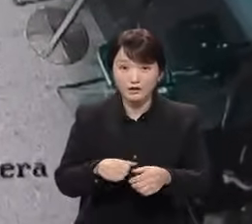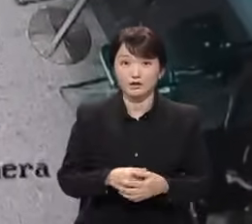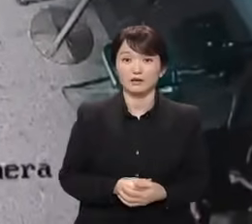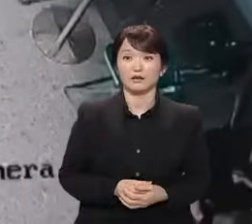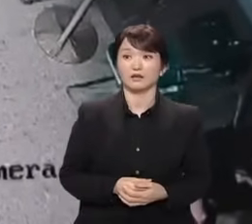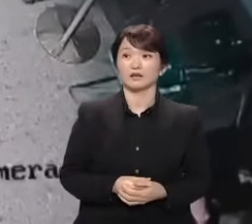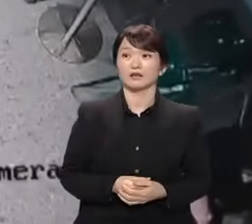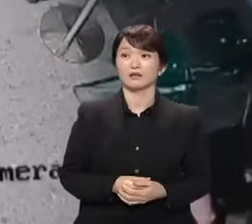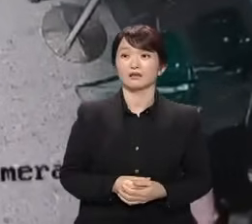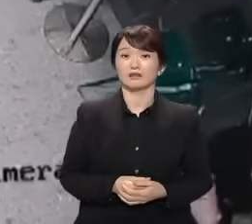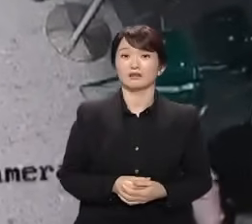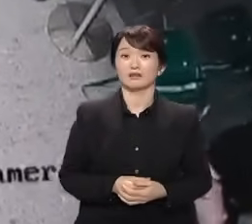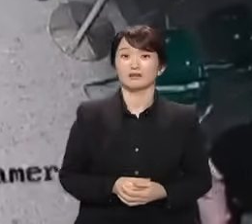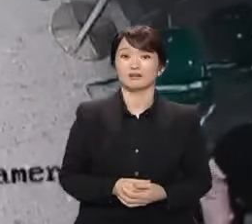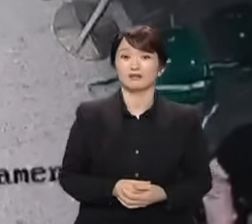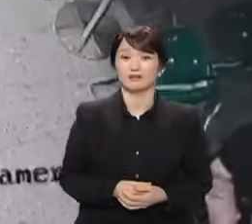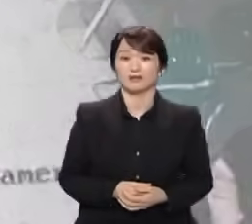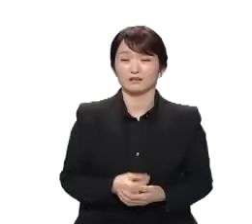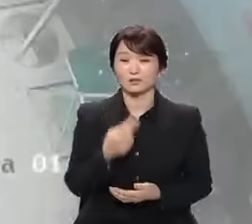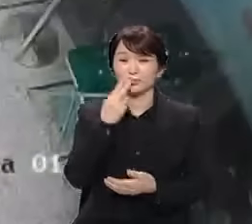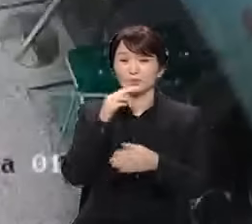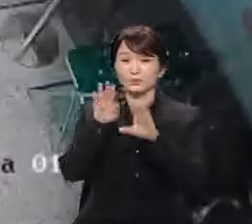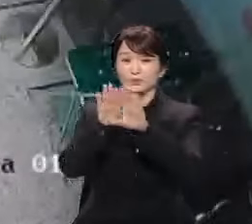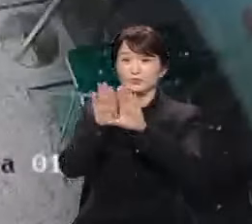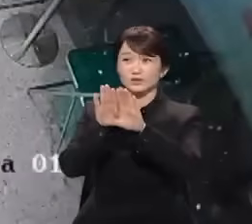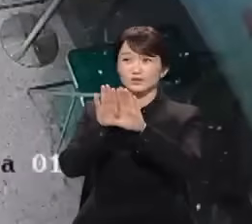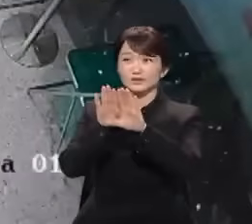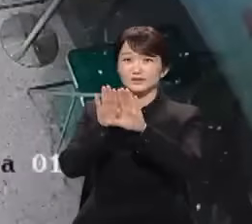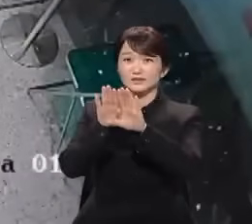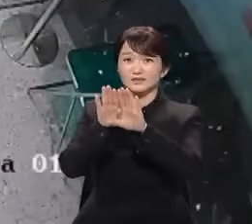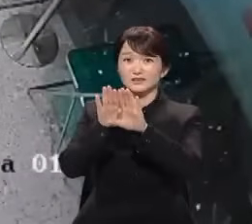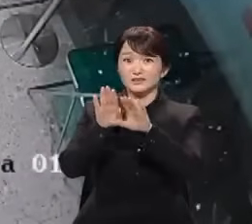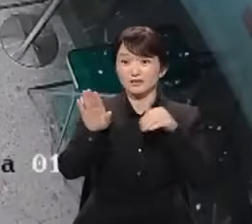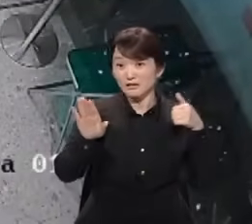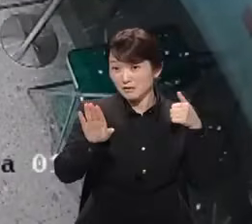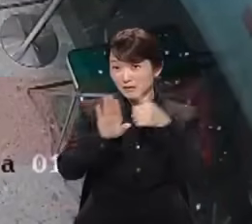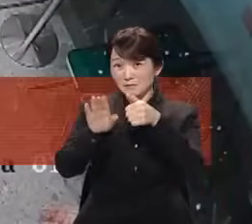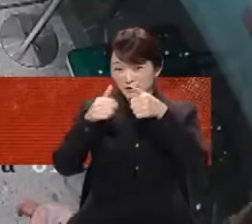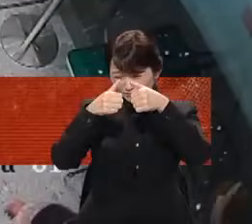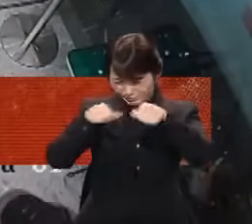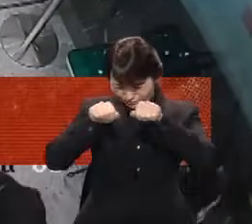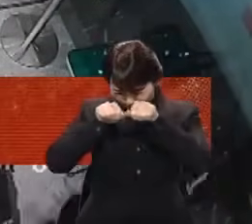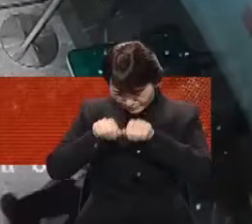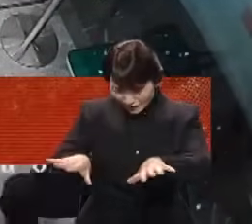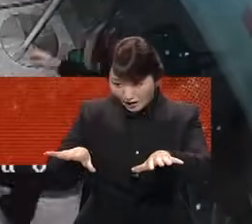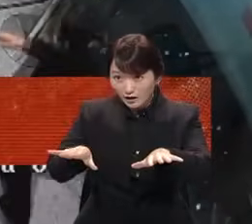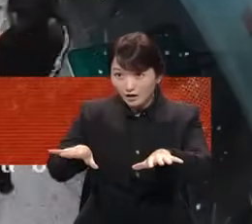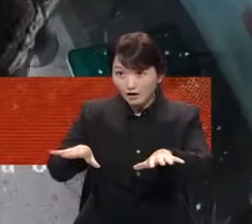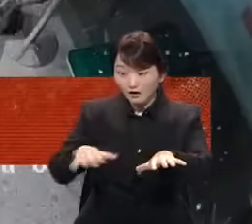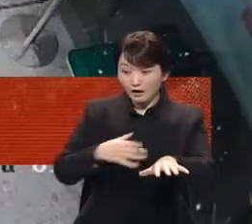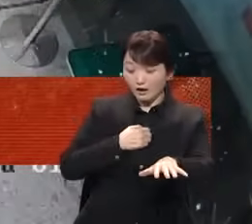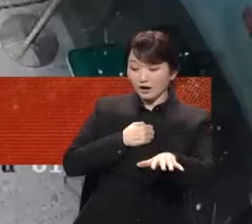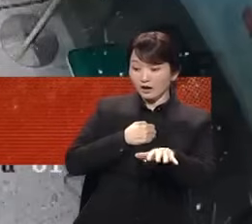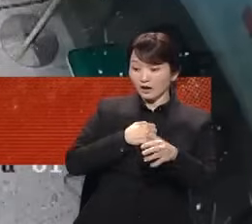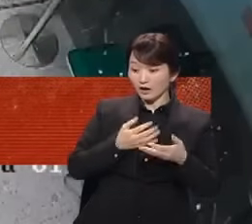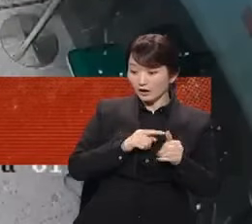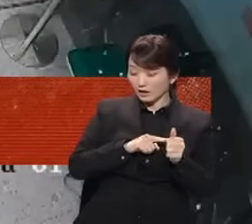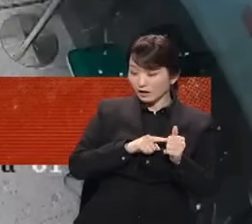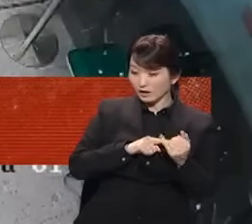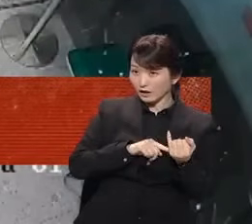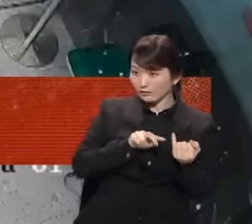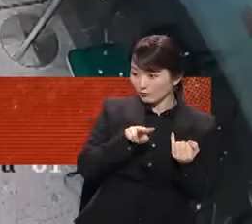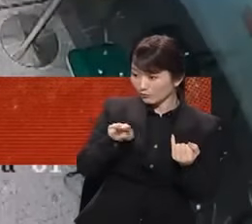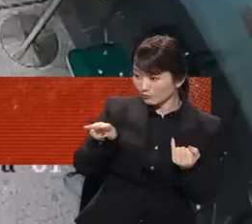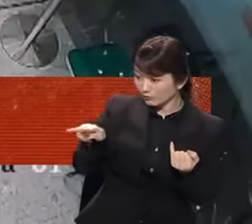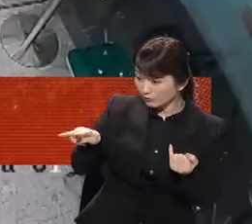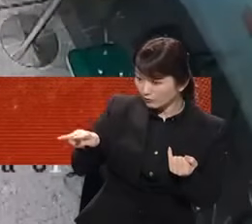유리문에 들이받고 맙니다. 그리고 유리문도 종이짝 찢기듯 와장창 찢겨나갑니다. 놀란 카페 직원 또 사장은 깨진